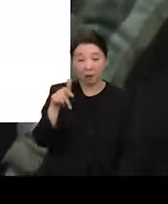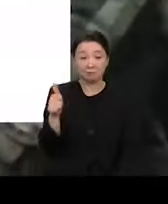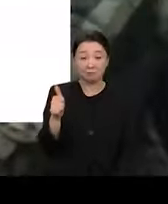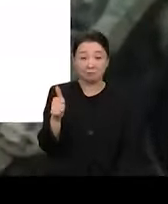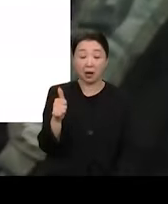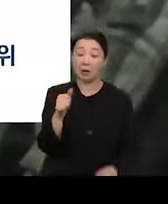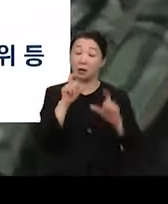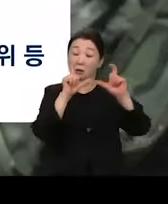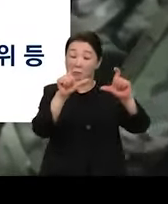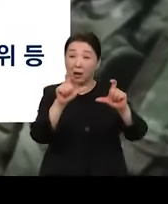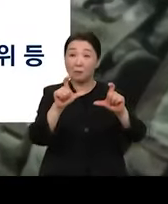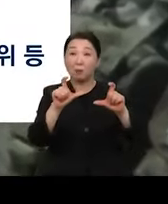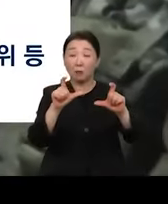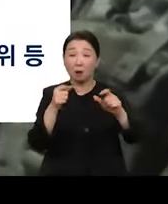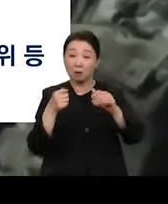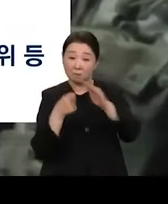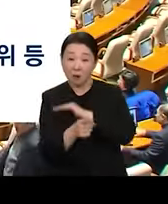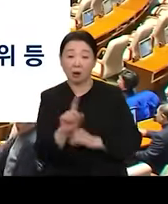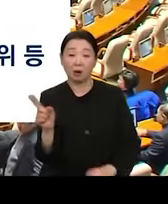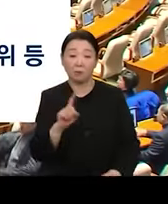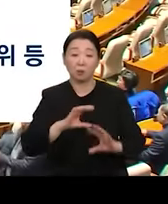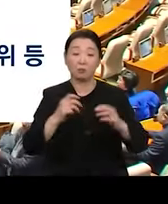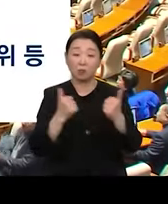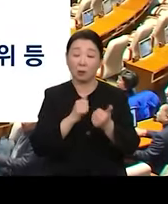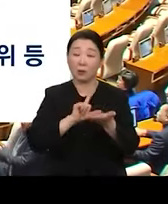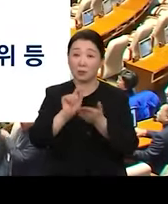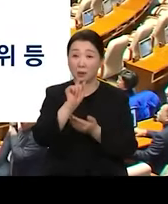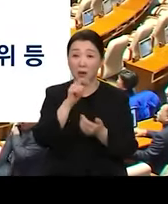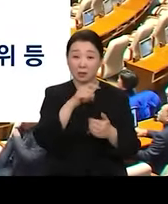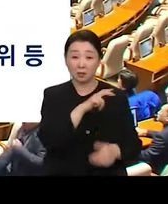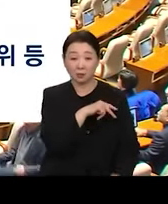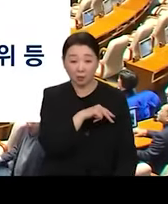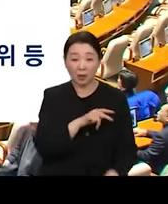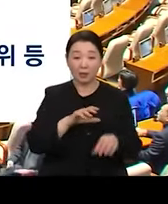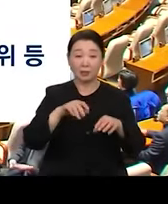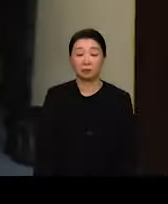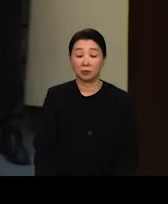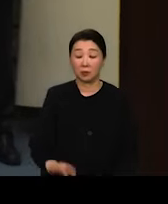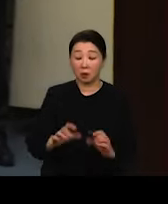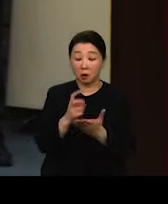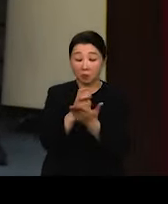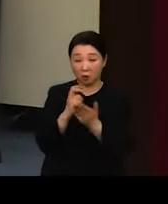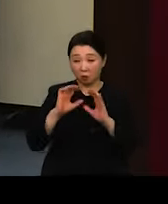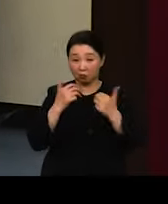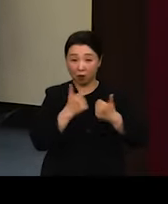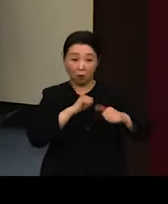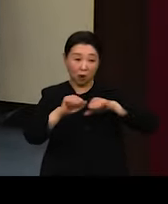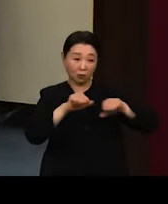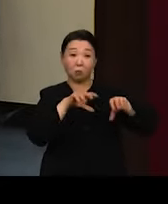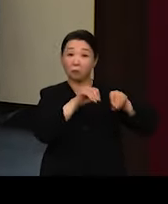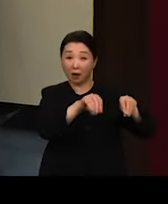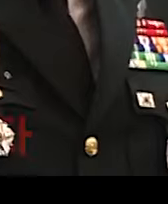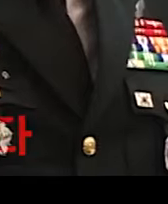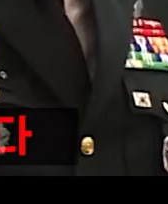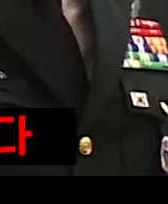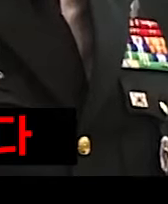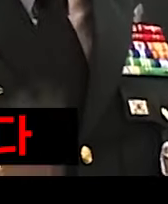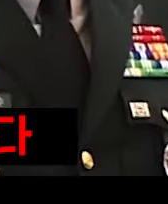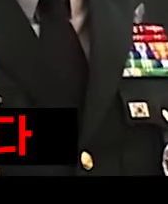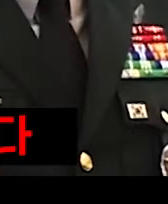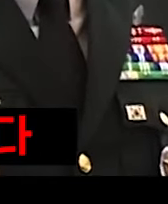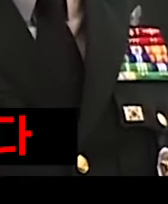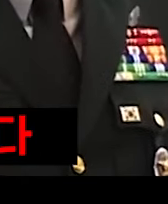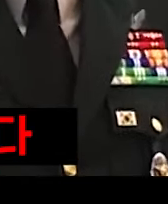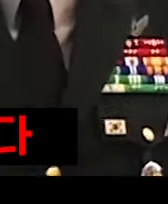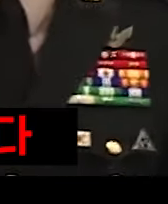명의로 발표된 포고령의 첫 번째는 국회와 지방의회, 정당의 활동 등 일체의 정치활동을 금한다였습니다.